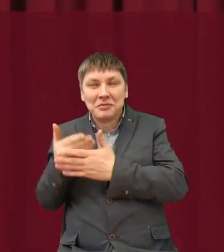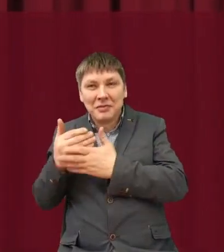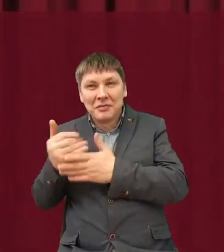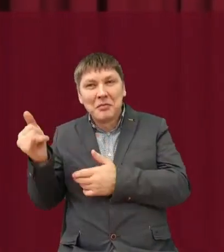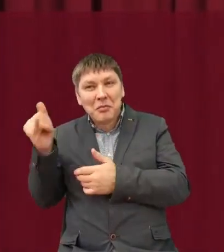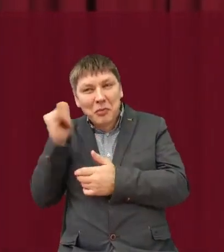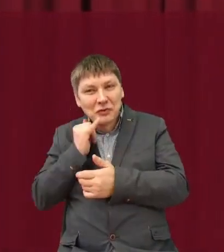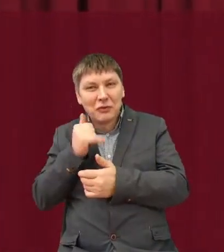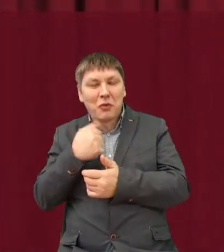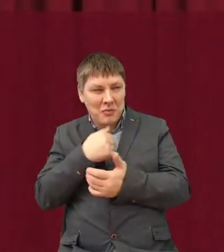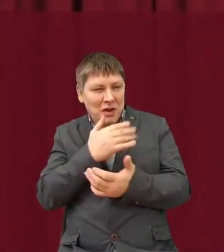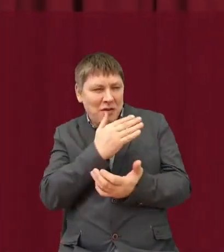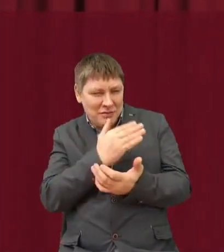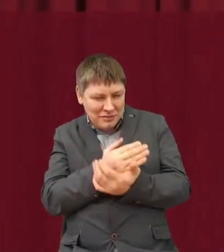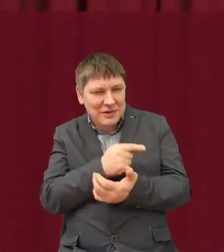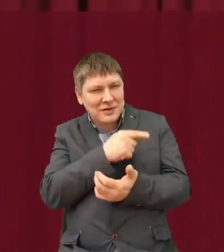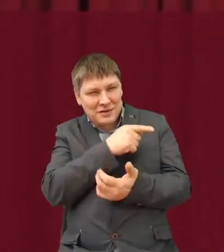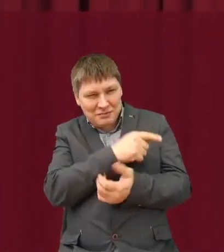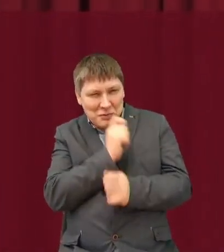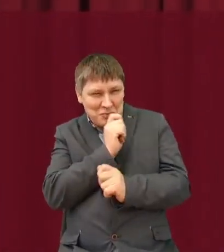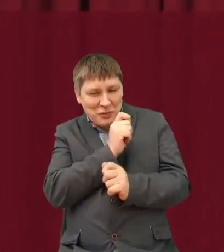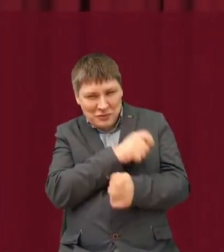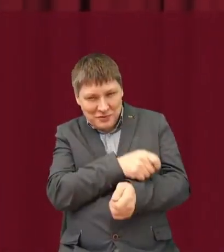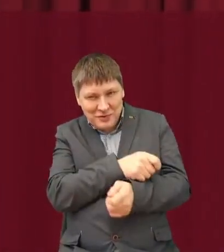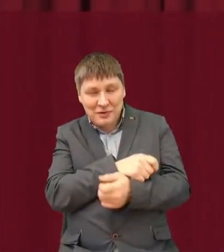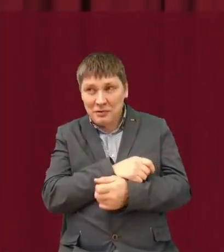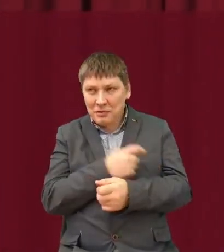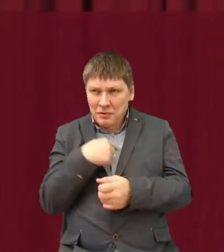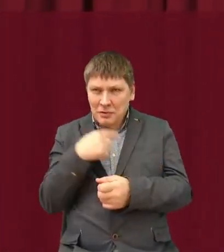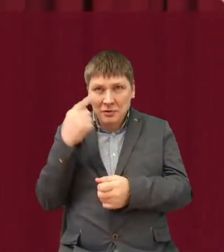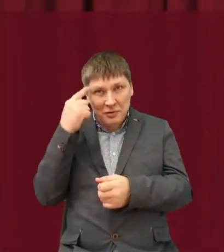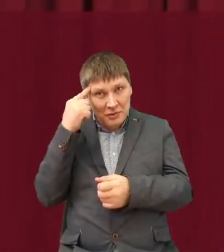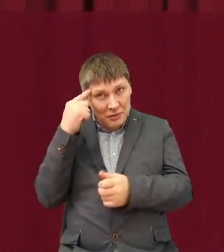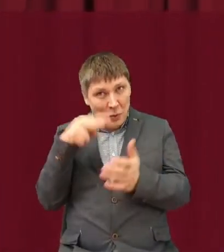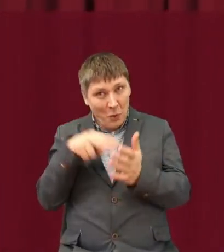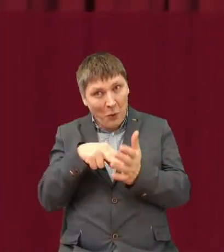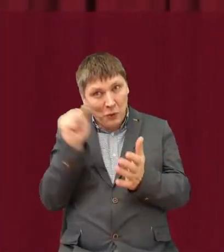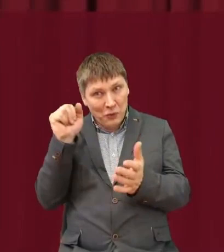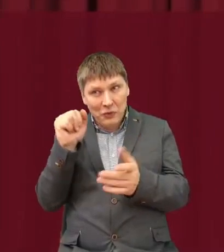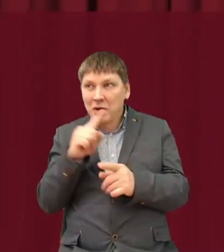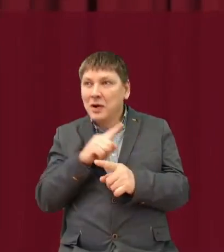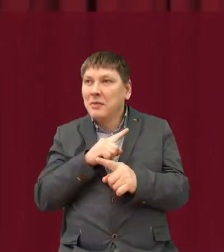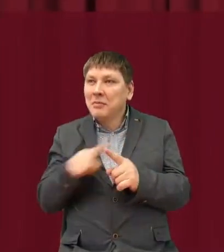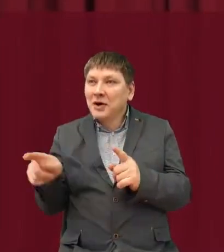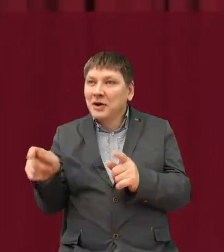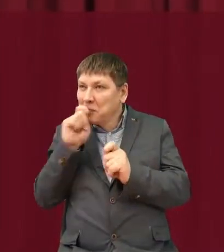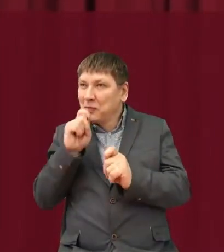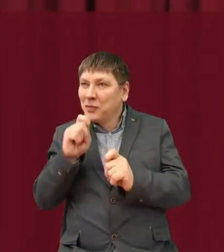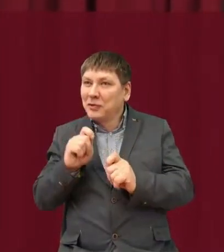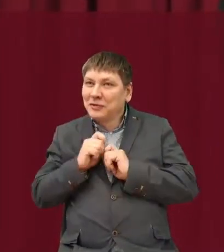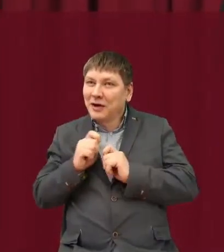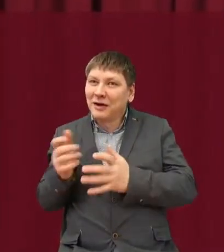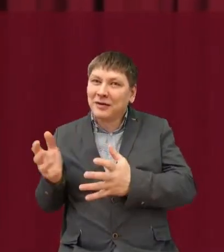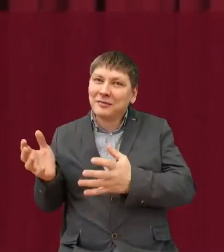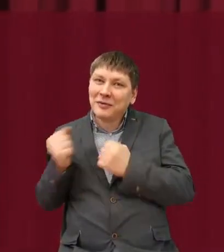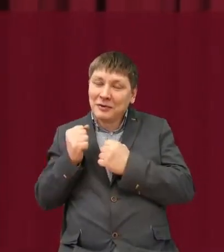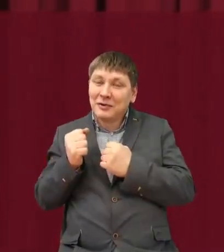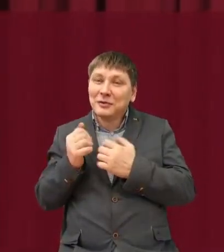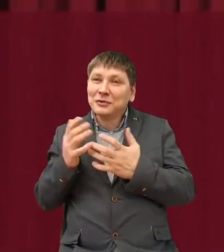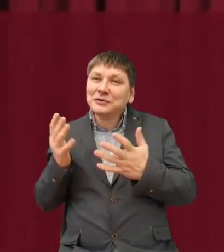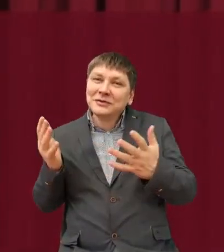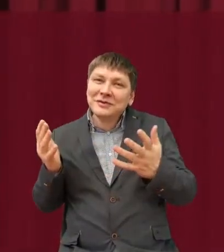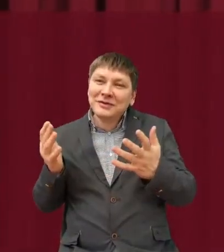и говорят у меня есть для тебя подарок разом выключается и хочется получить этот подарок и мы